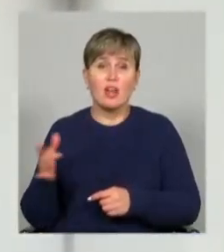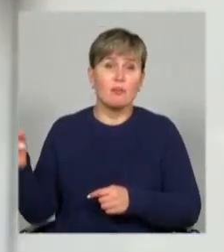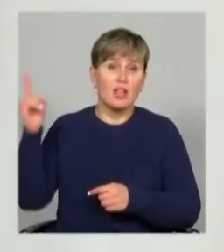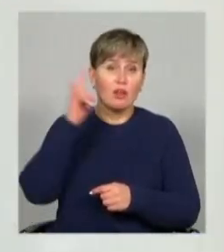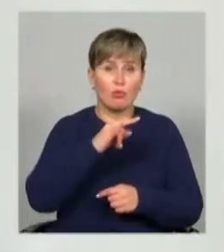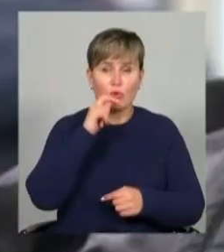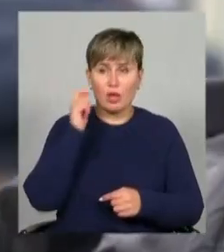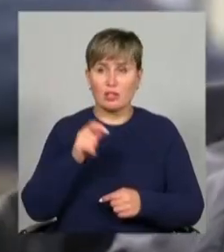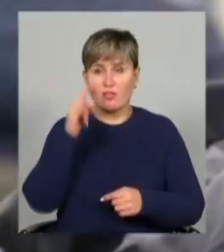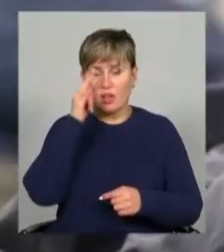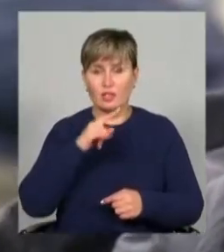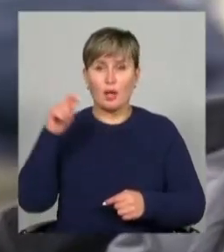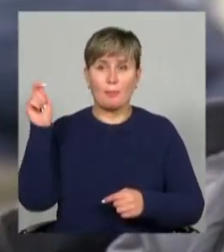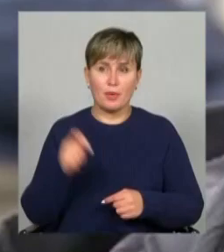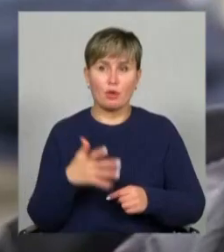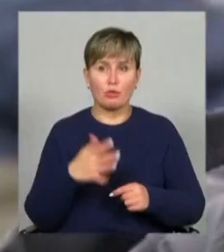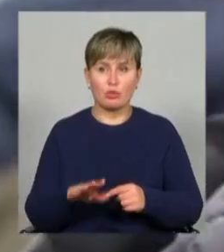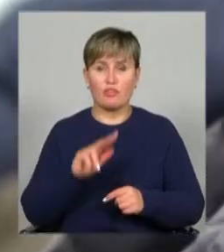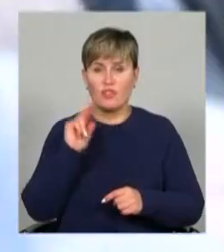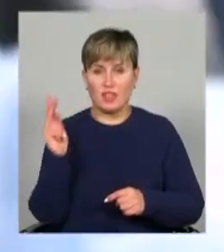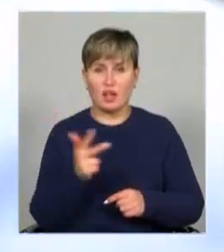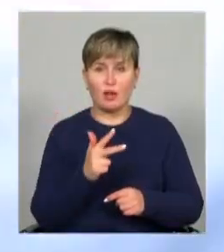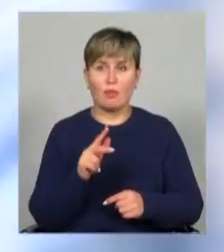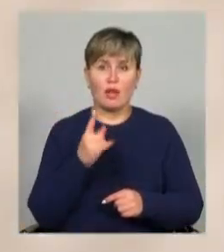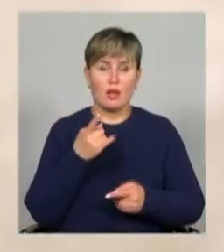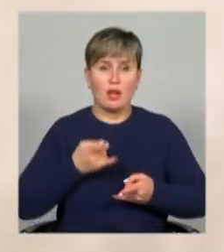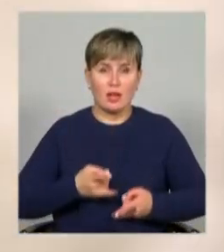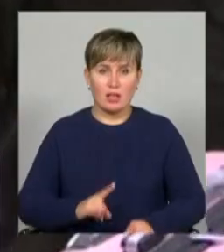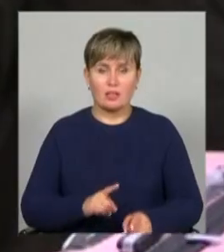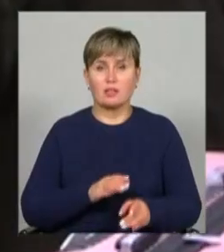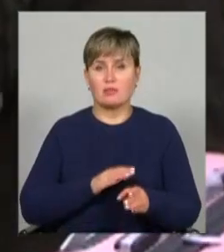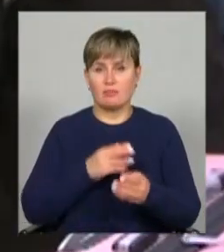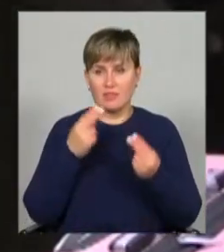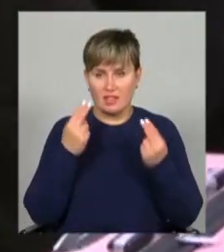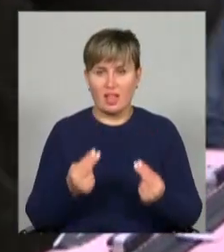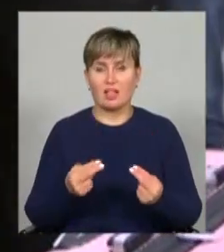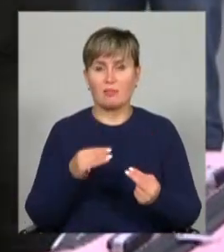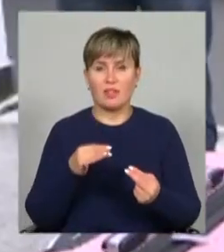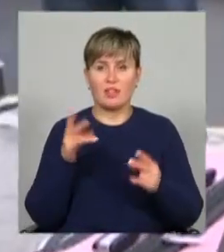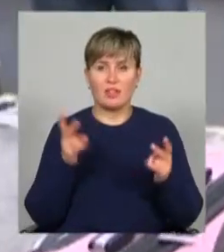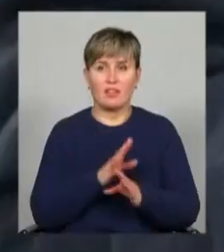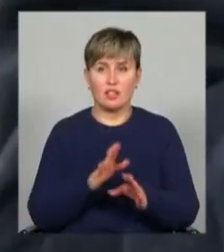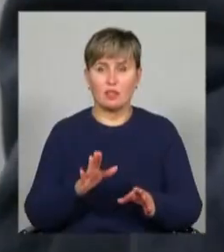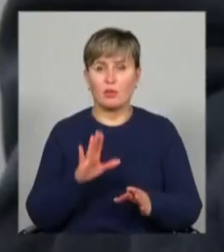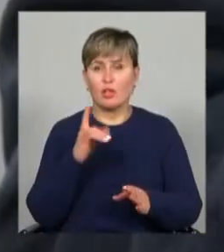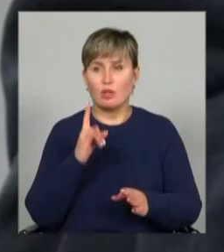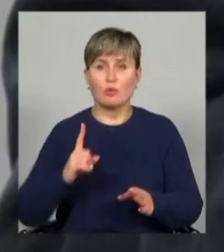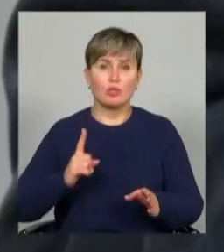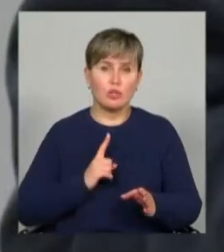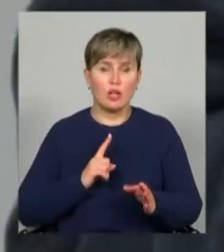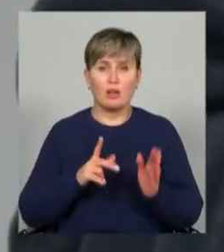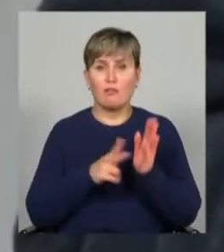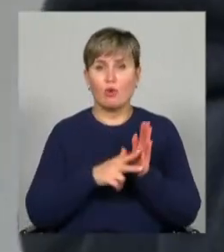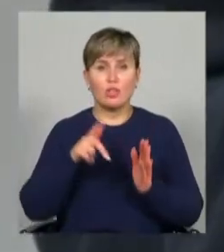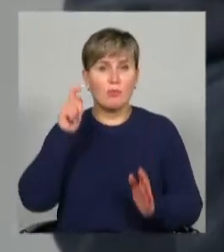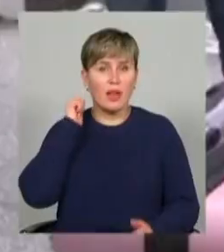Украины. В Казахстан они прибыли уже втроем. Малыш родился целым и невредимым. По словам супругов, ребенка они ждали 8